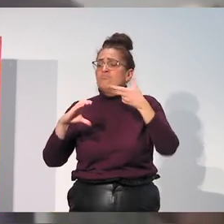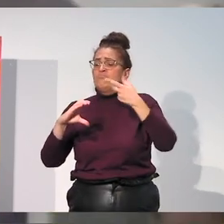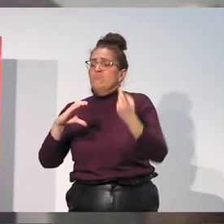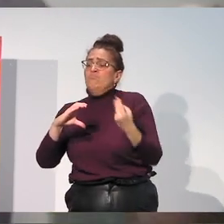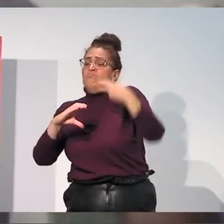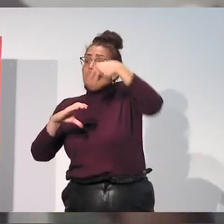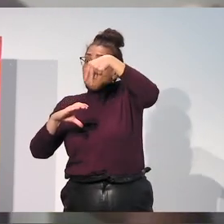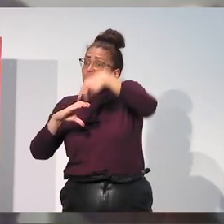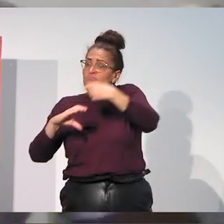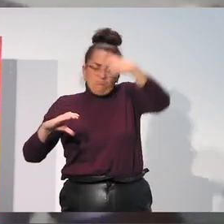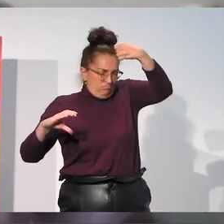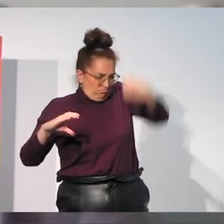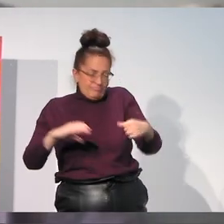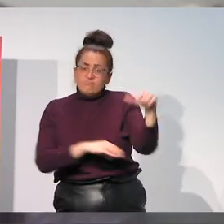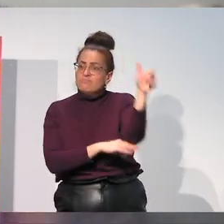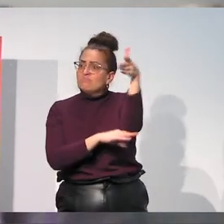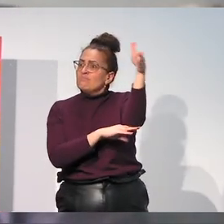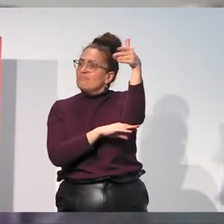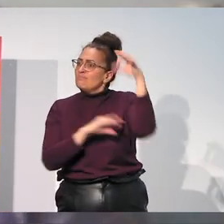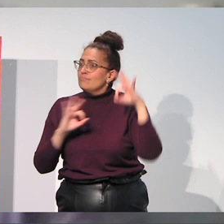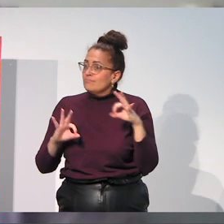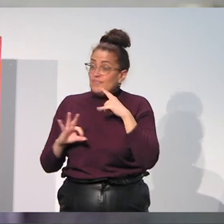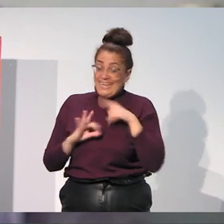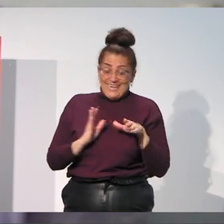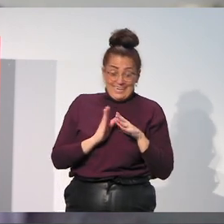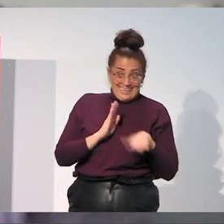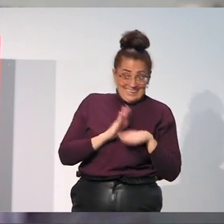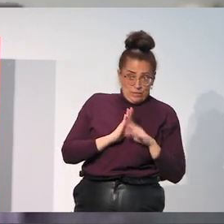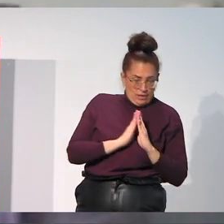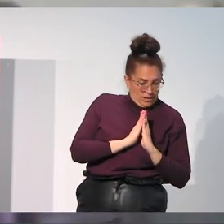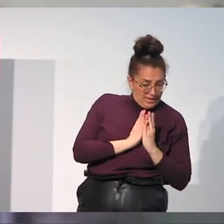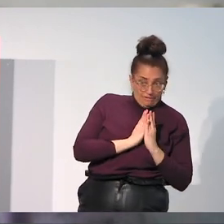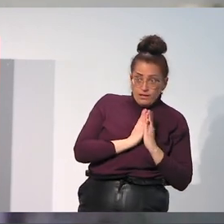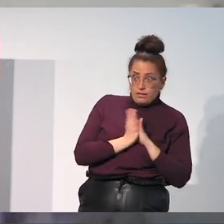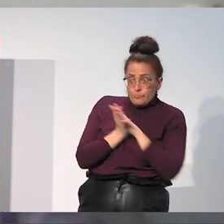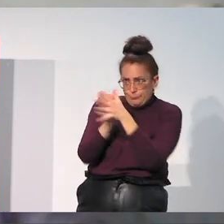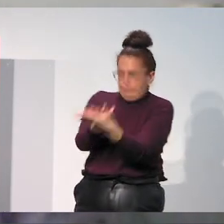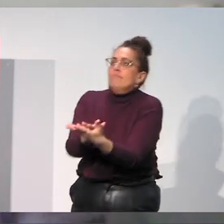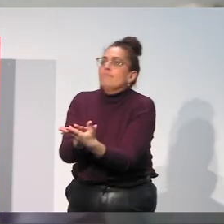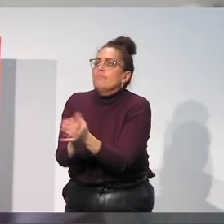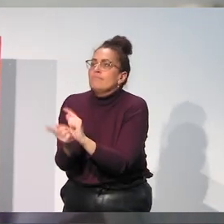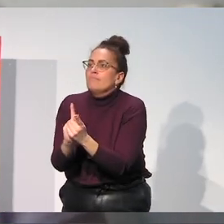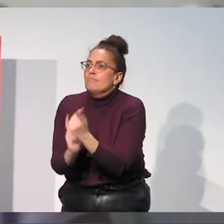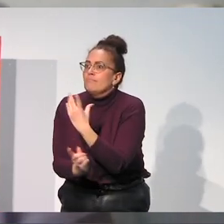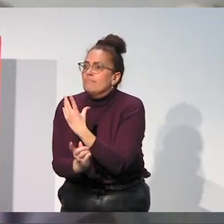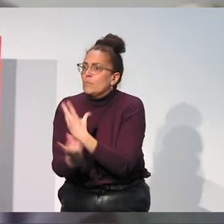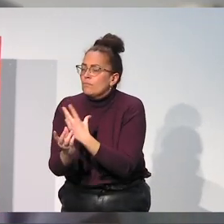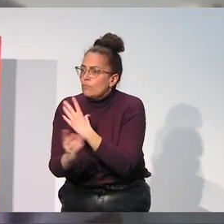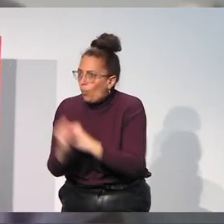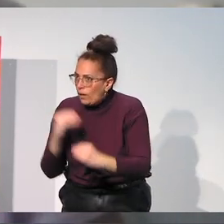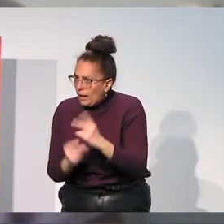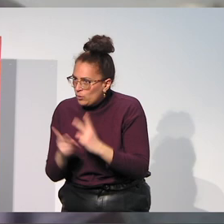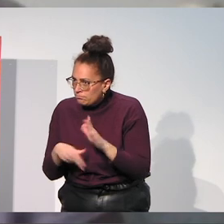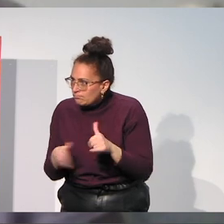et pourtant ça s'est réalisé. Ça commence par un livre, ça commence par une histoire qu'on te raconte, et à un moment ça marche. Bah, espérons que ce